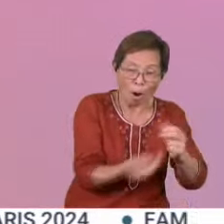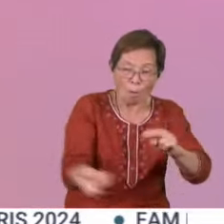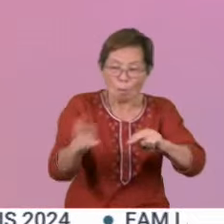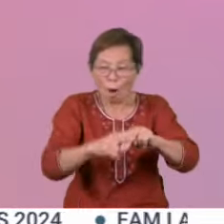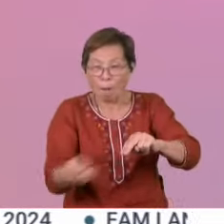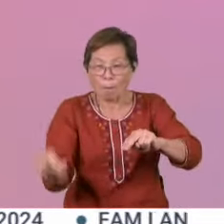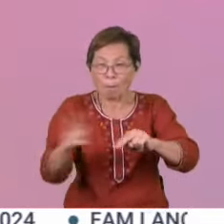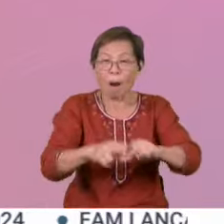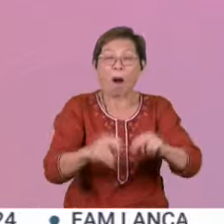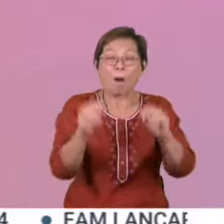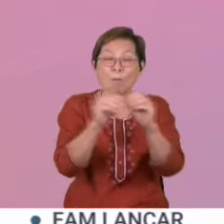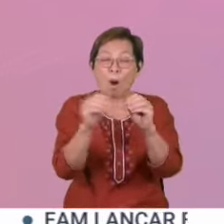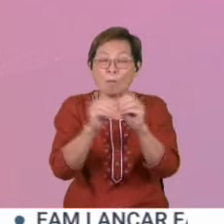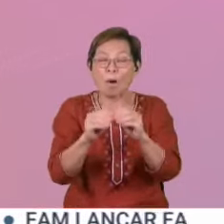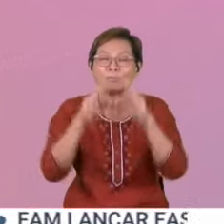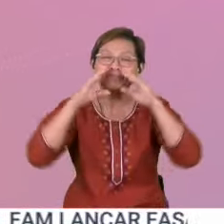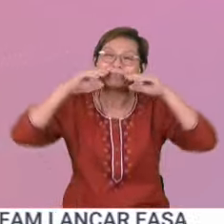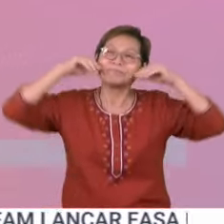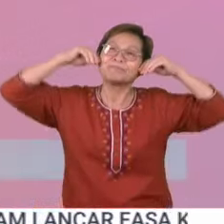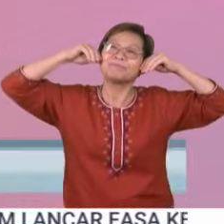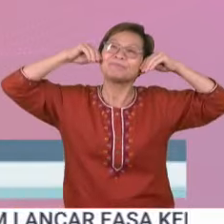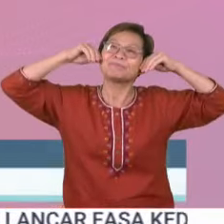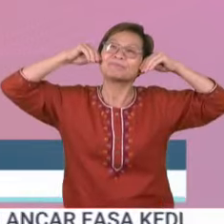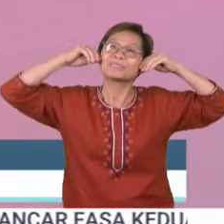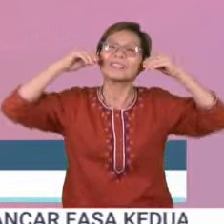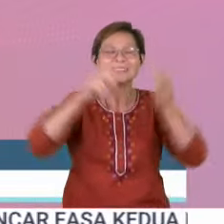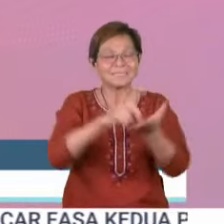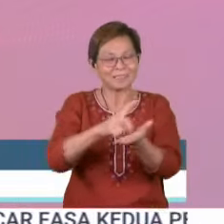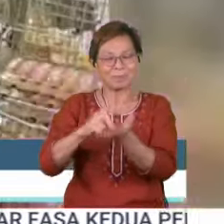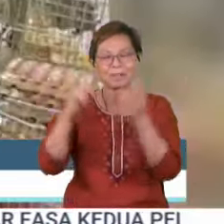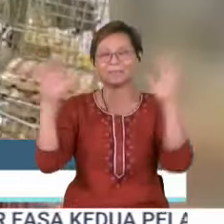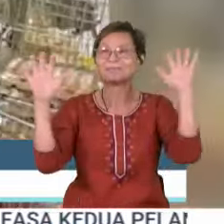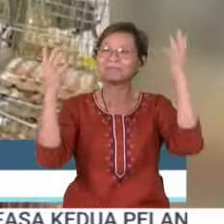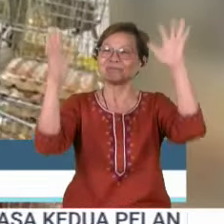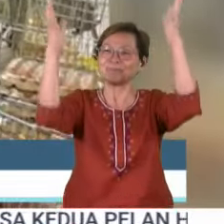menambahkan keceriaan sempena sambutan di Deepavali.